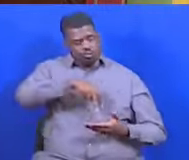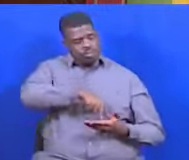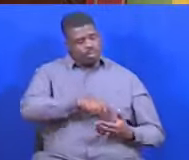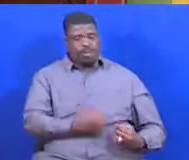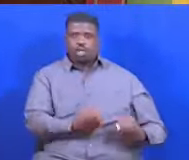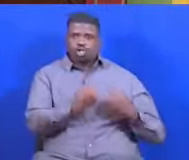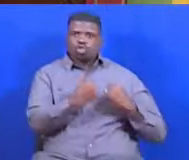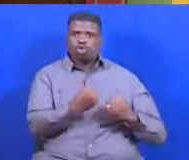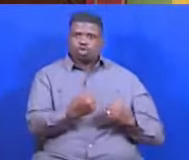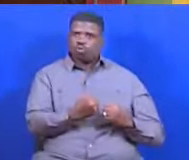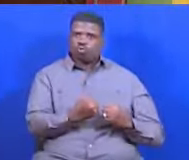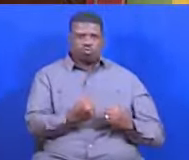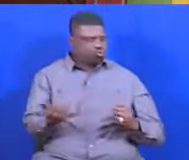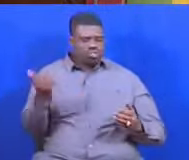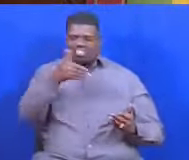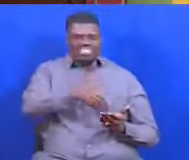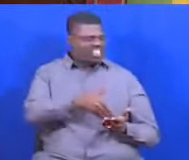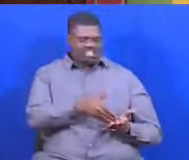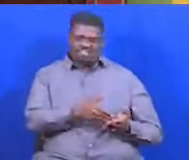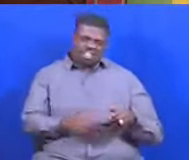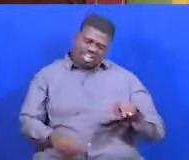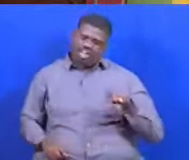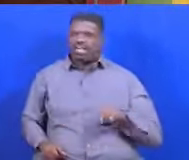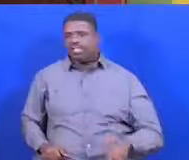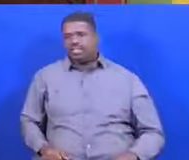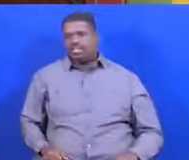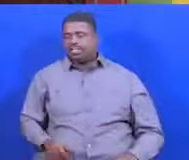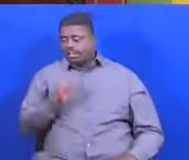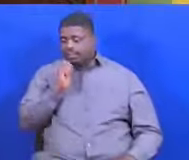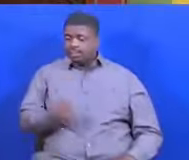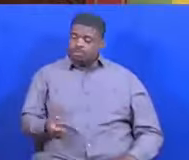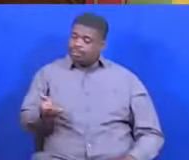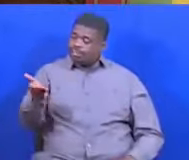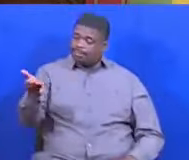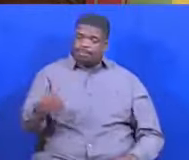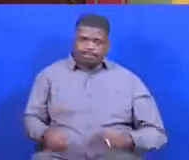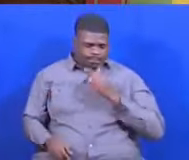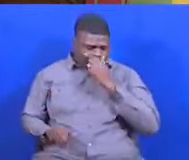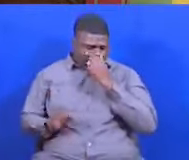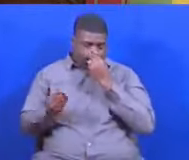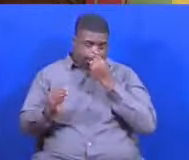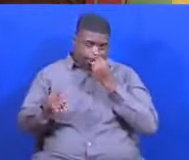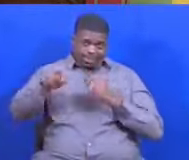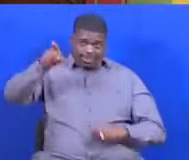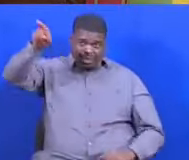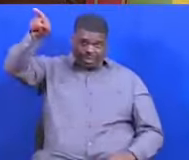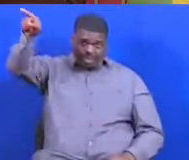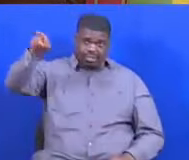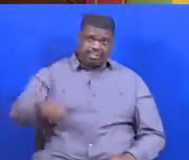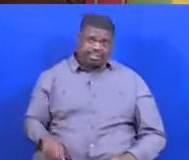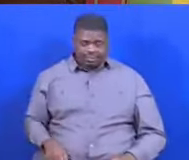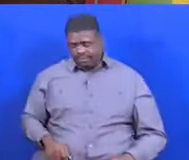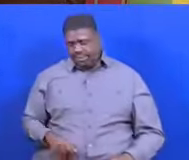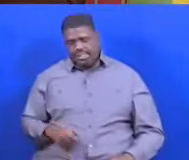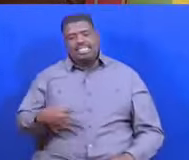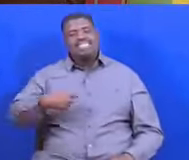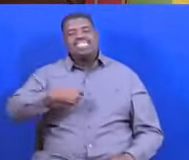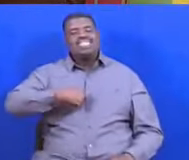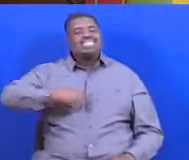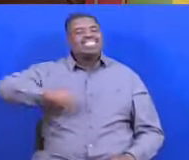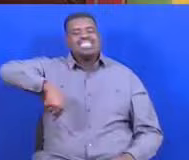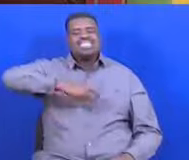imara tusingefika hapa tulipofika. Mheshimiwa Spika, sisi kule Shinyanga kwa mfano. Sisi kule